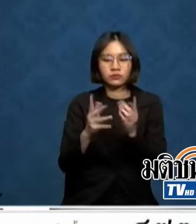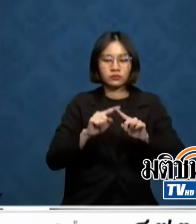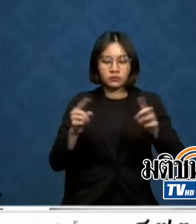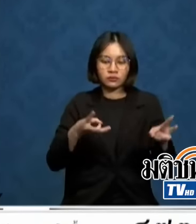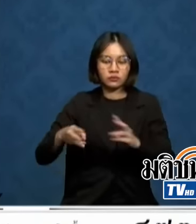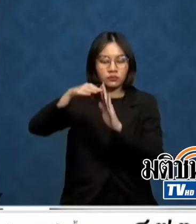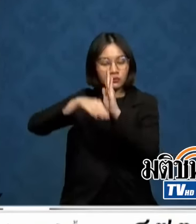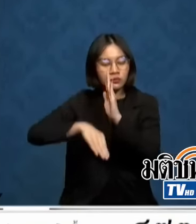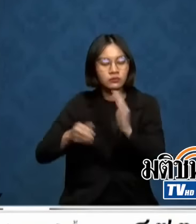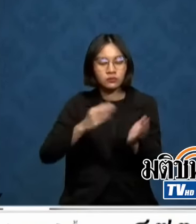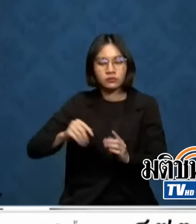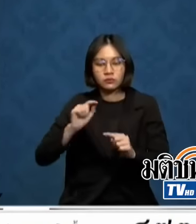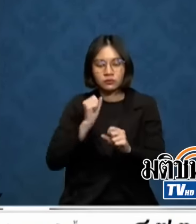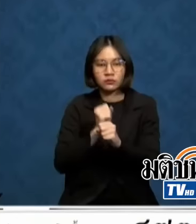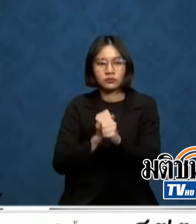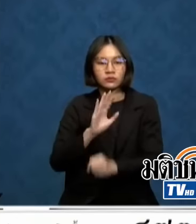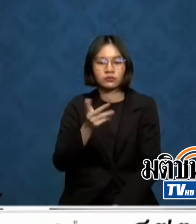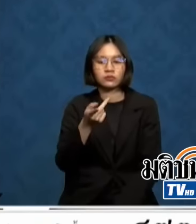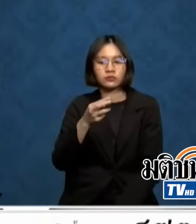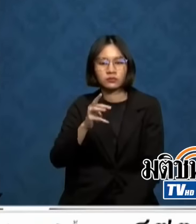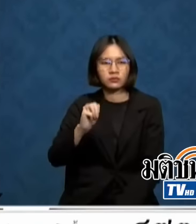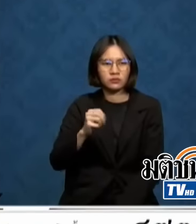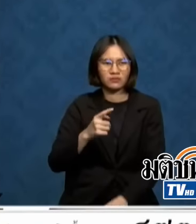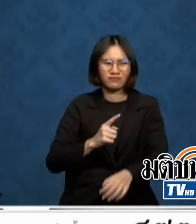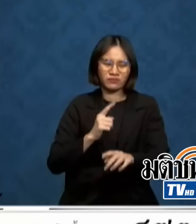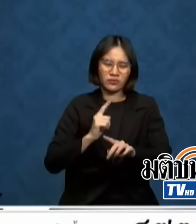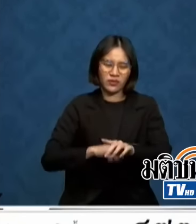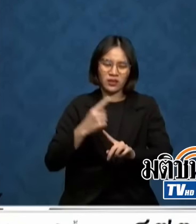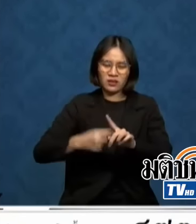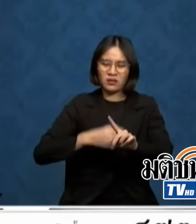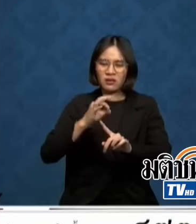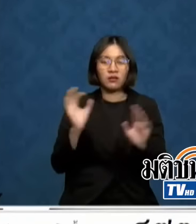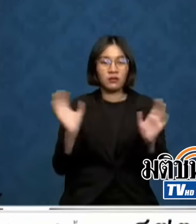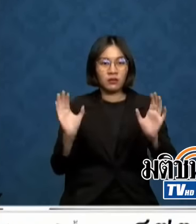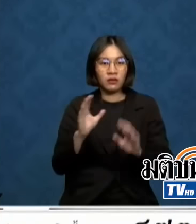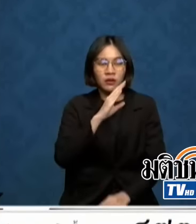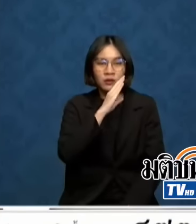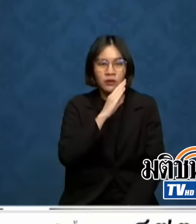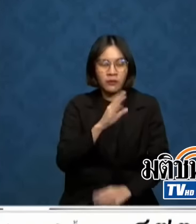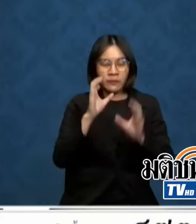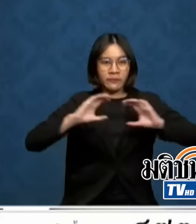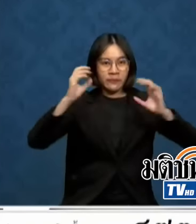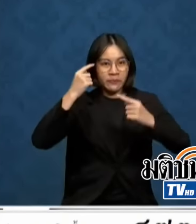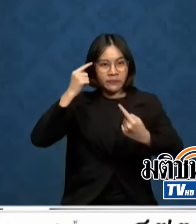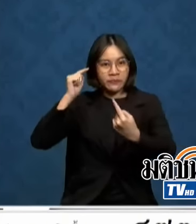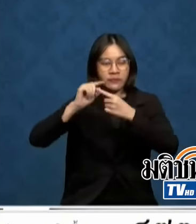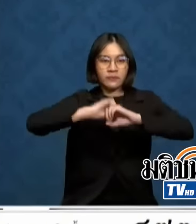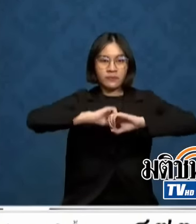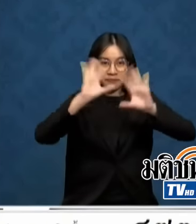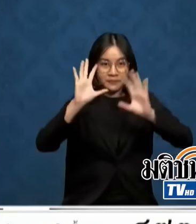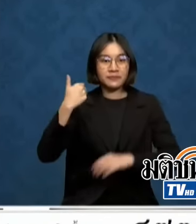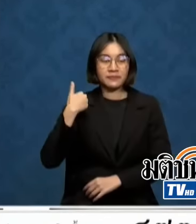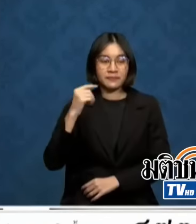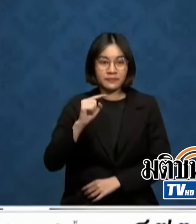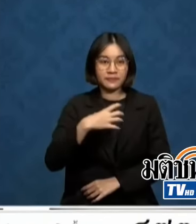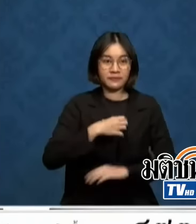หลักการครับกระบวนการในการยกร่างของครมนั้นก็ไม่ควรจะต้องใช้เวลาถึง 9เดือนหากรัฐบาลมีธงหรือแนวทางที่ชัดเจนตั้งแต่ต้น